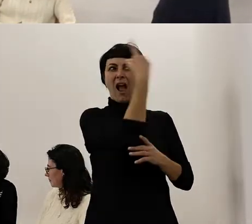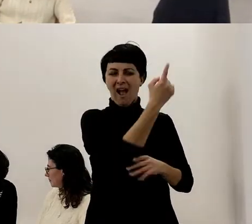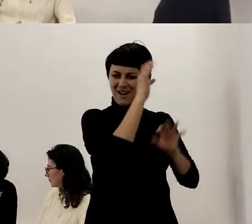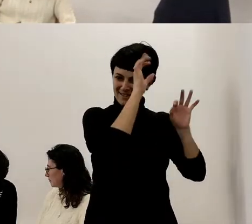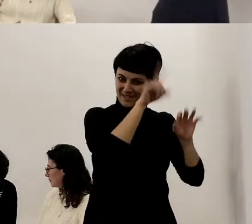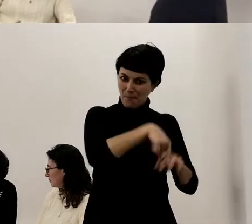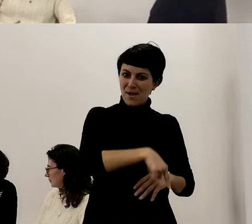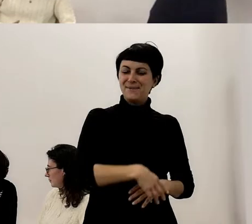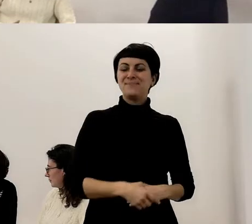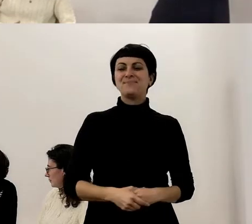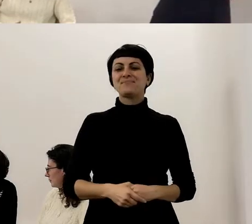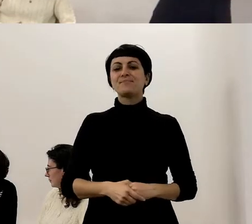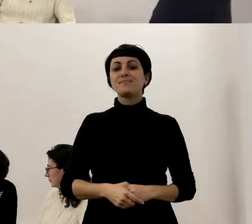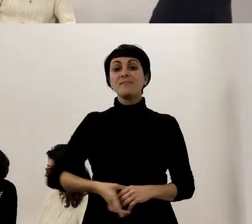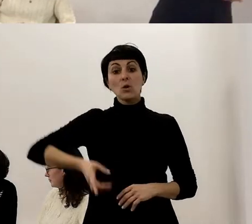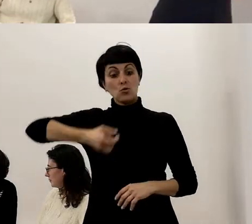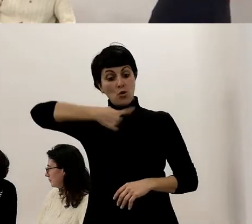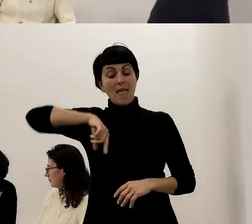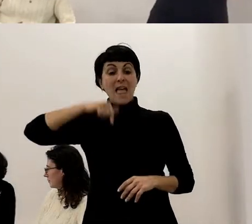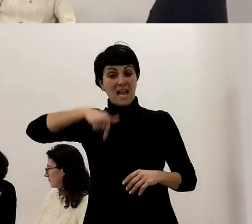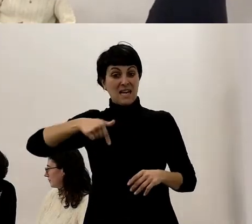Pel que fa a la plaça nova, jo crec